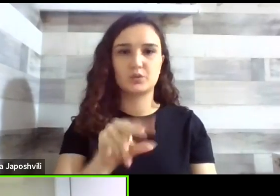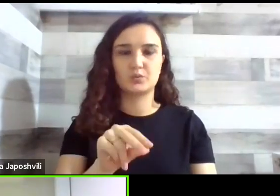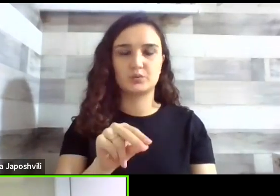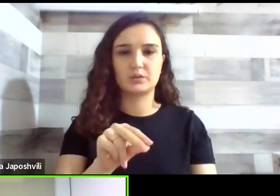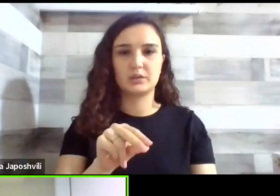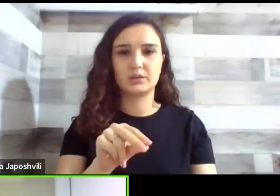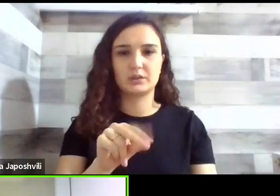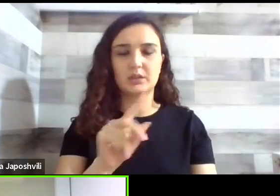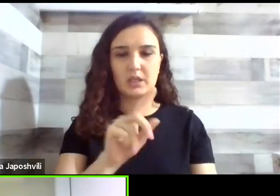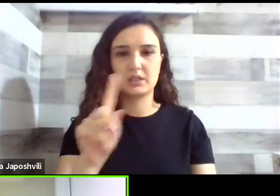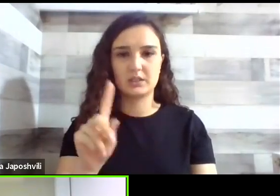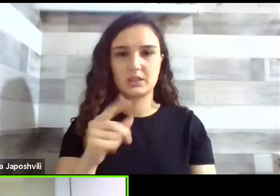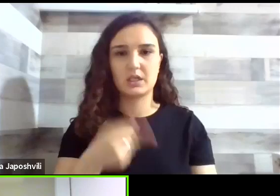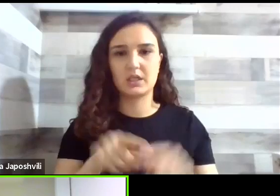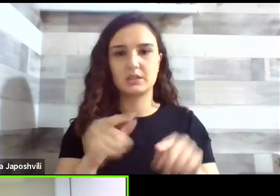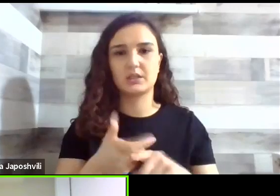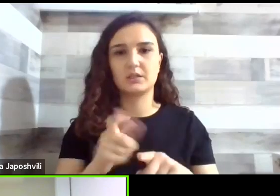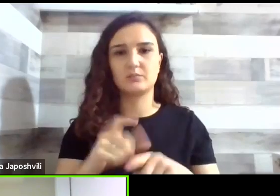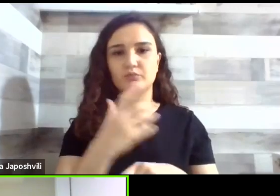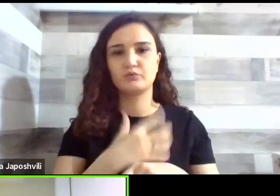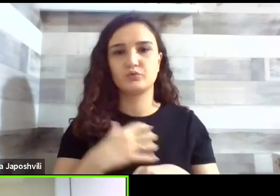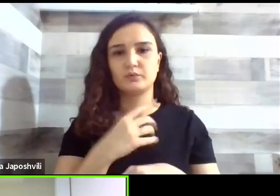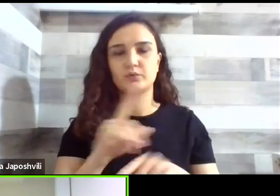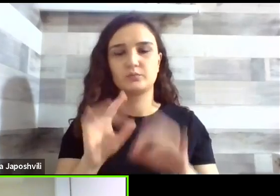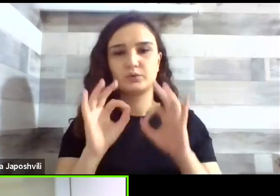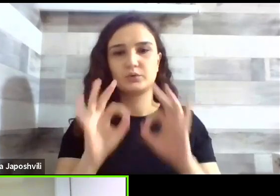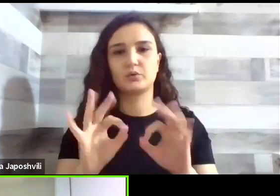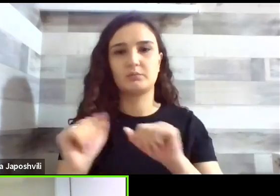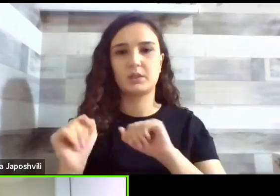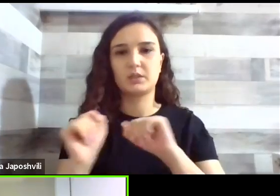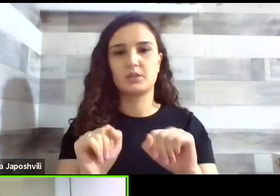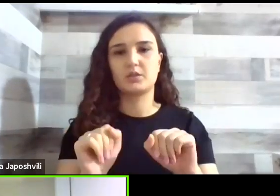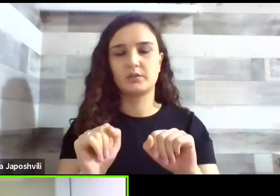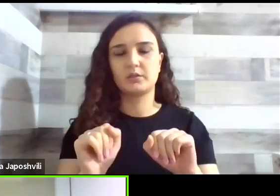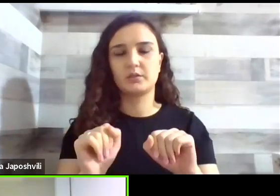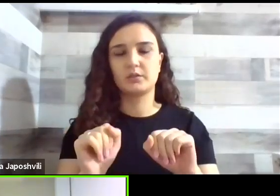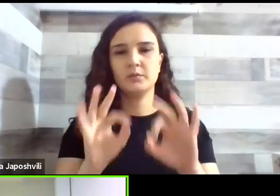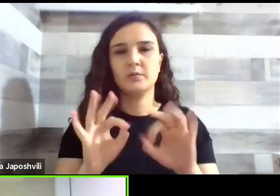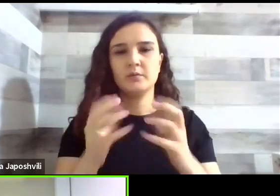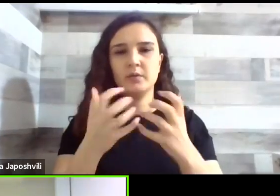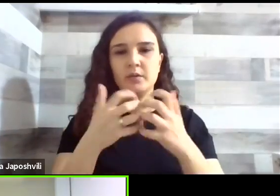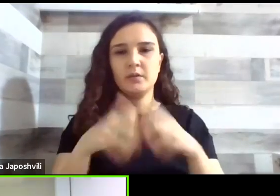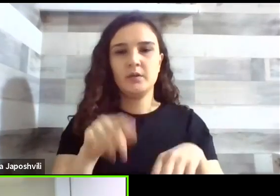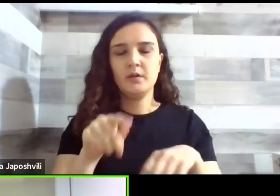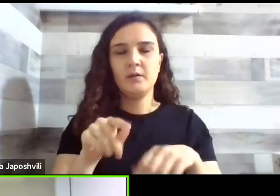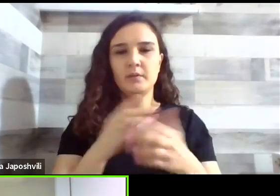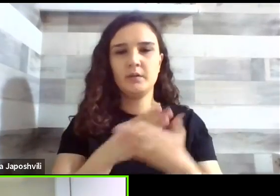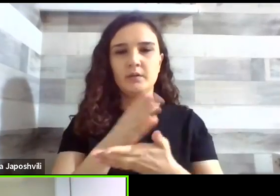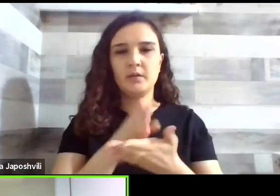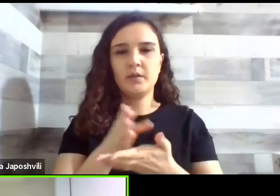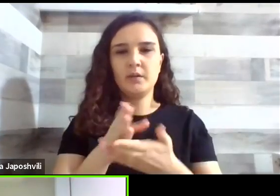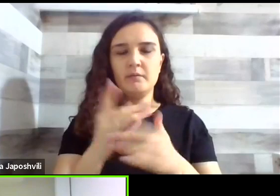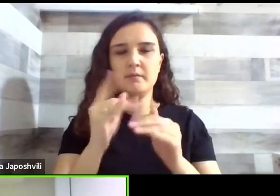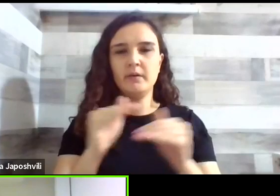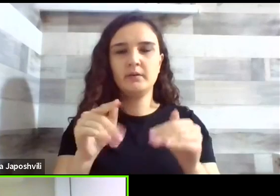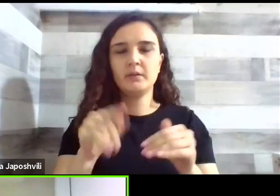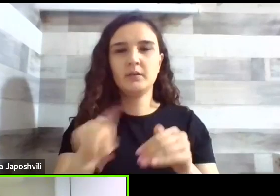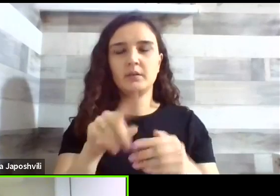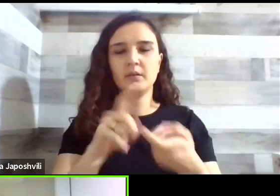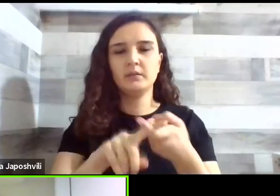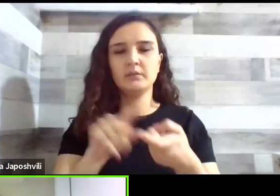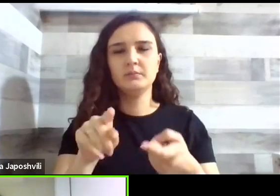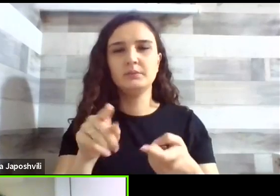სესი. Აქ ძალიან მნიშვნელოვანია, რომ სწორი მხარდაჭერა, აი სწორი ტექნიკები, სტრატეგიები ბავშვთან